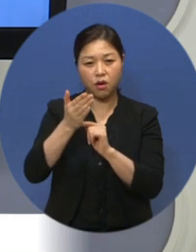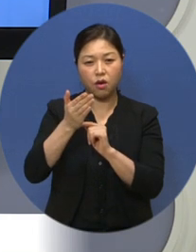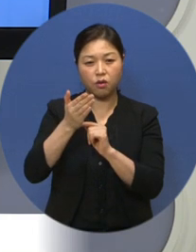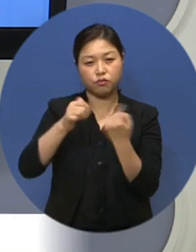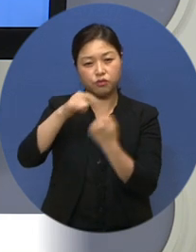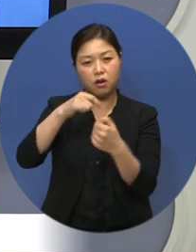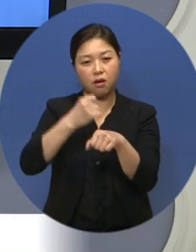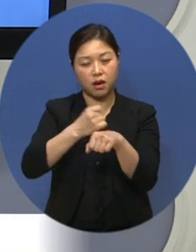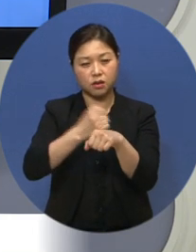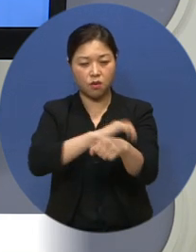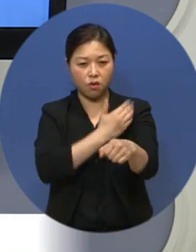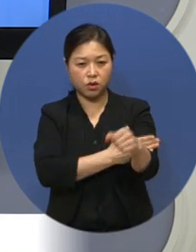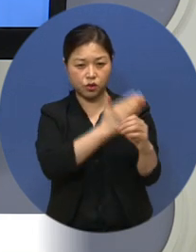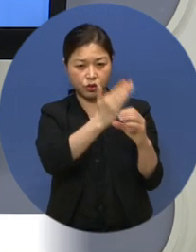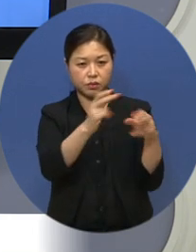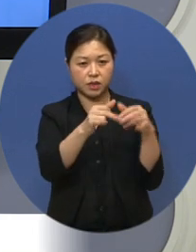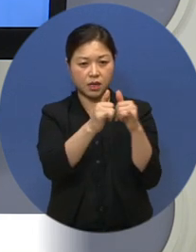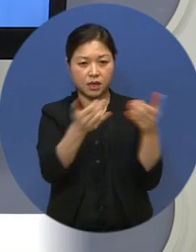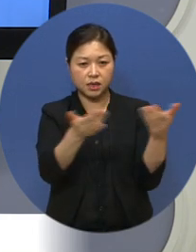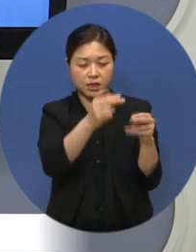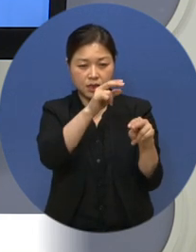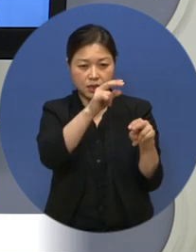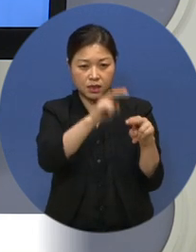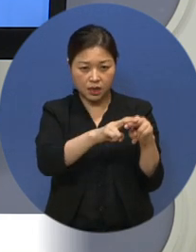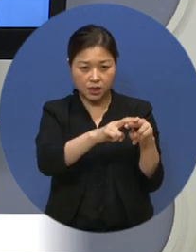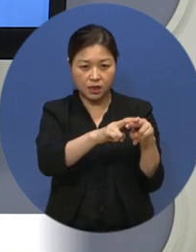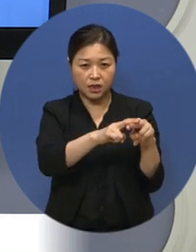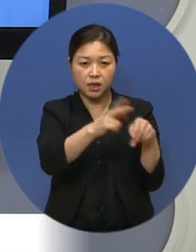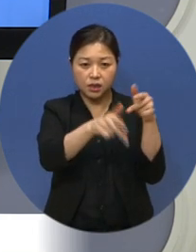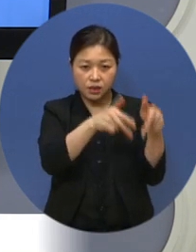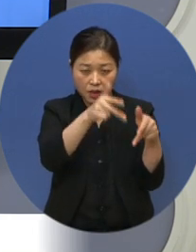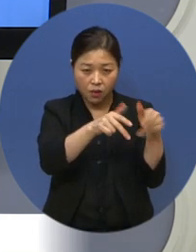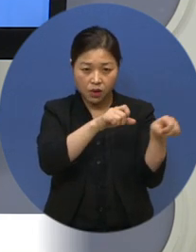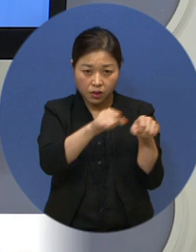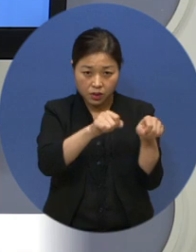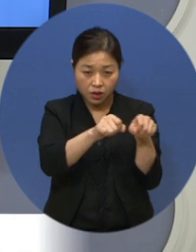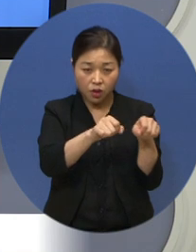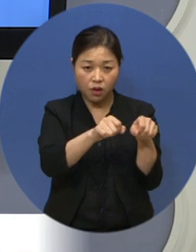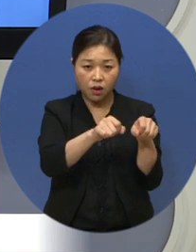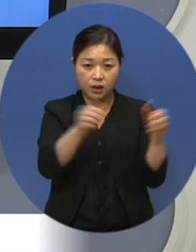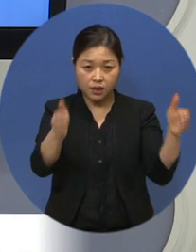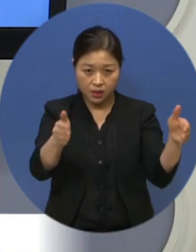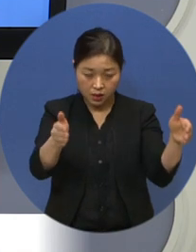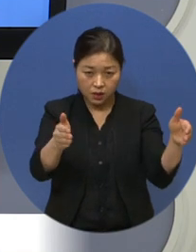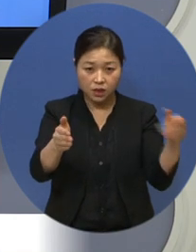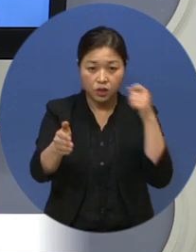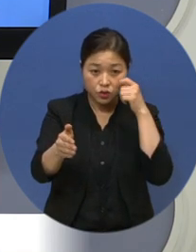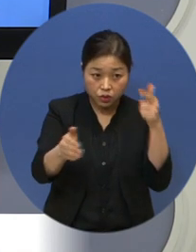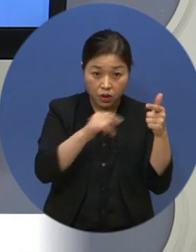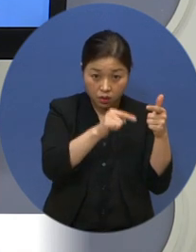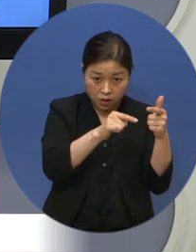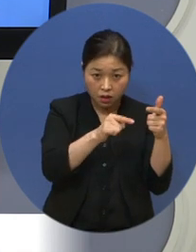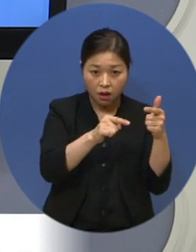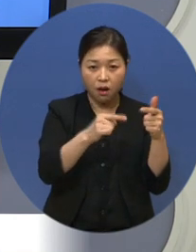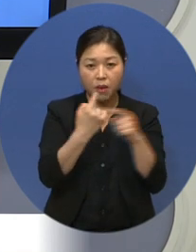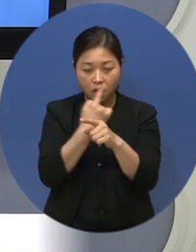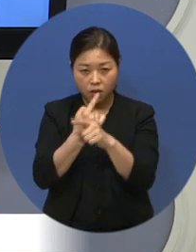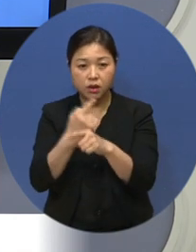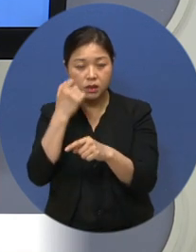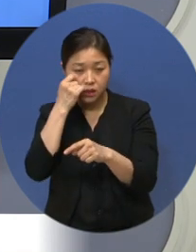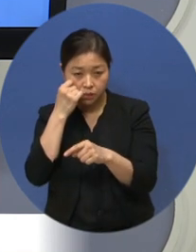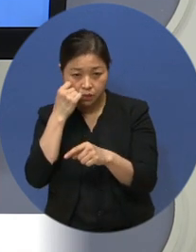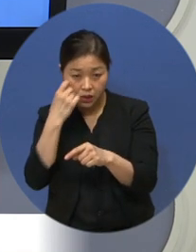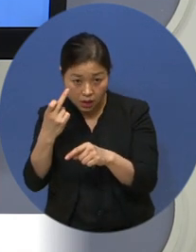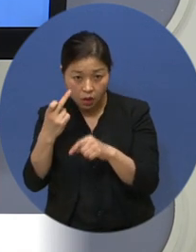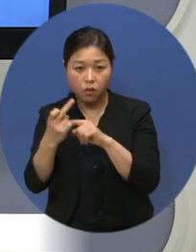권리 중심 장애인 일자리 사업 수행 기간을 6개월에서 12개월로 늘리고 장애인 일자리 수도